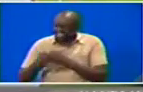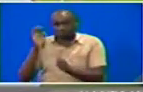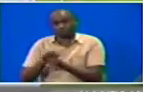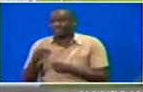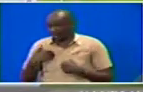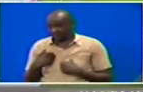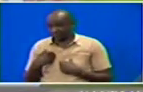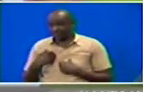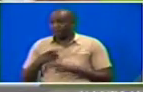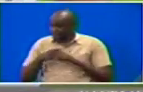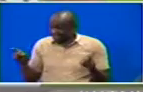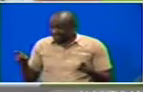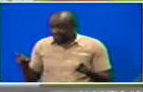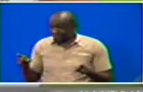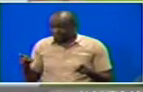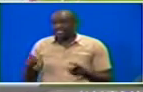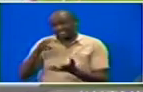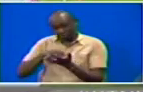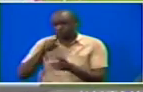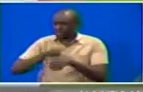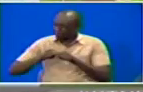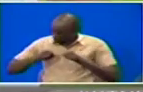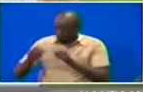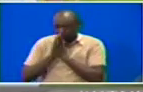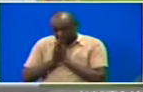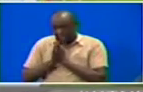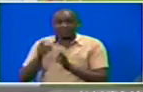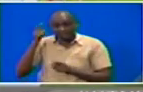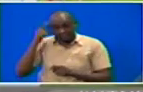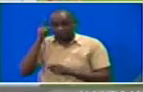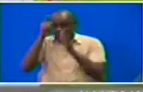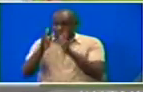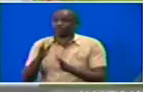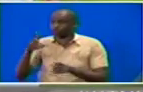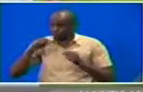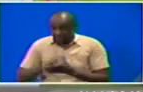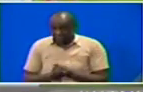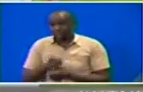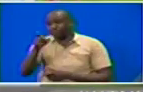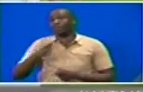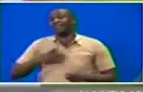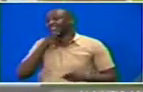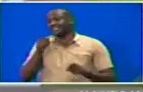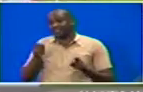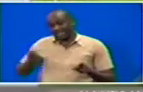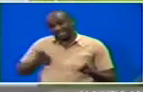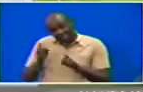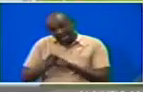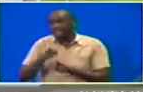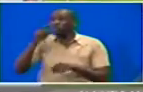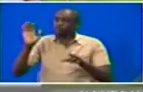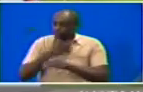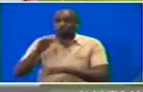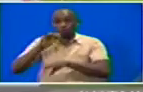mingi. Lakini katika hali ile ya maombi, nakumbuka kidogo mtu akaniambia, dada wewe, nyimbo zako nzuri